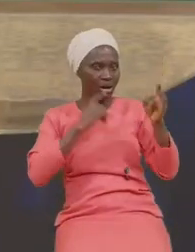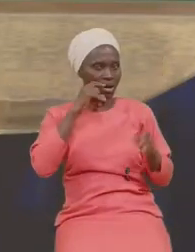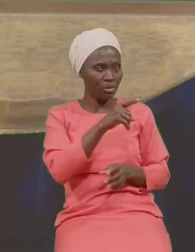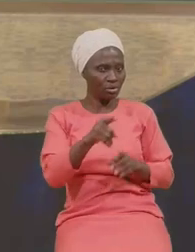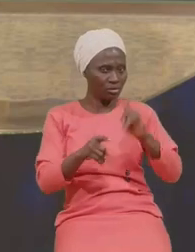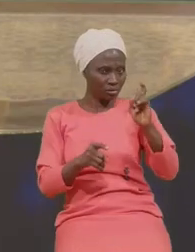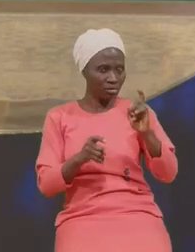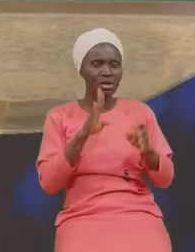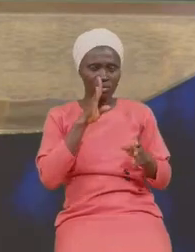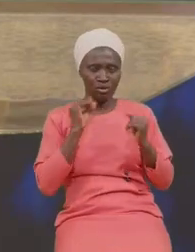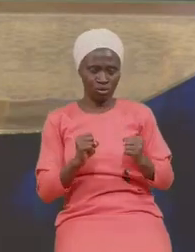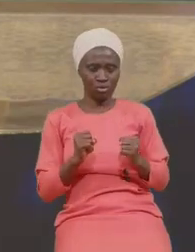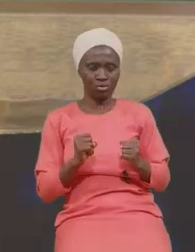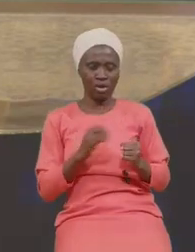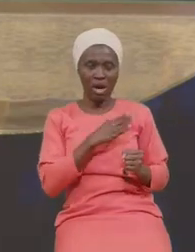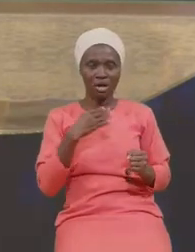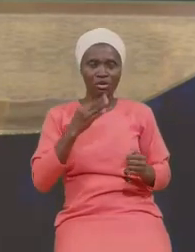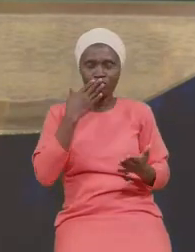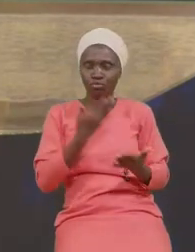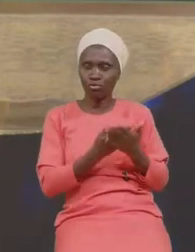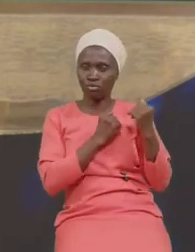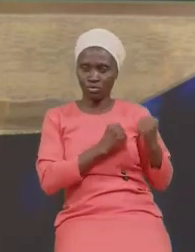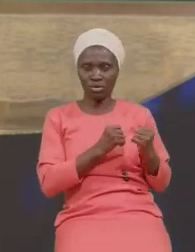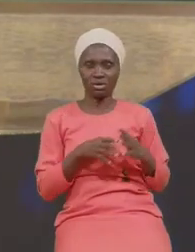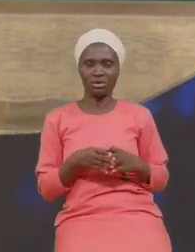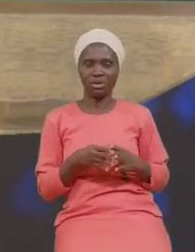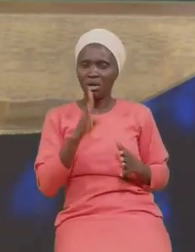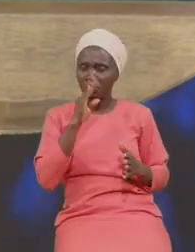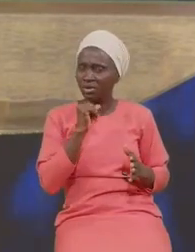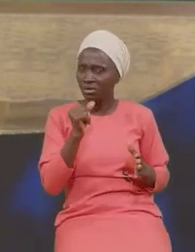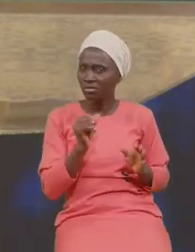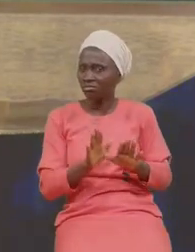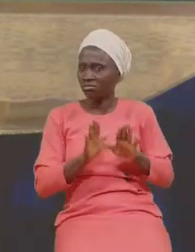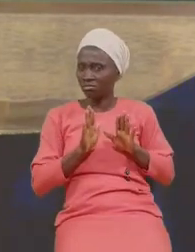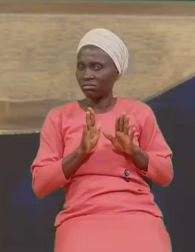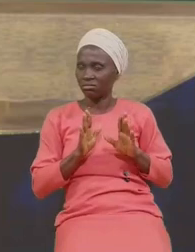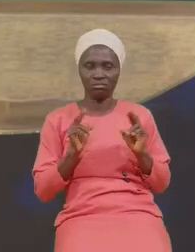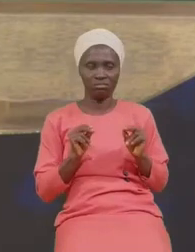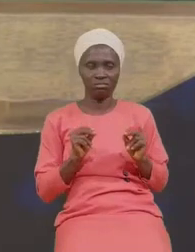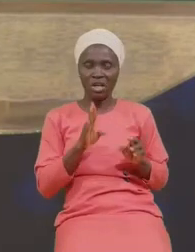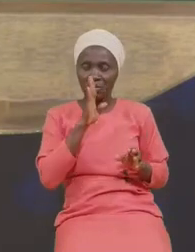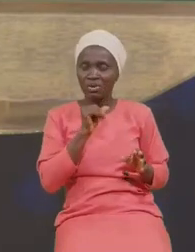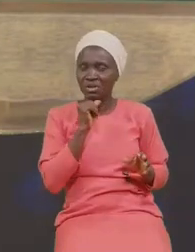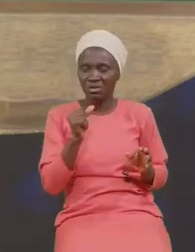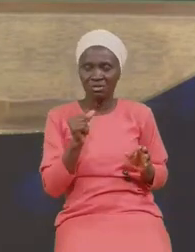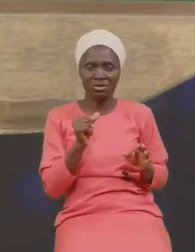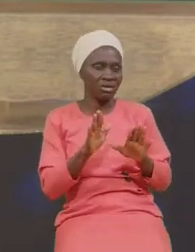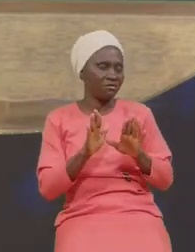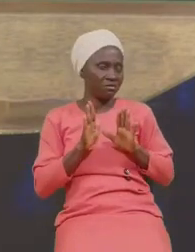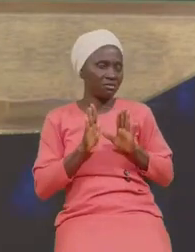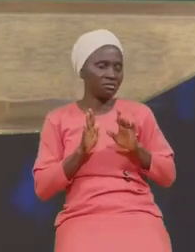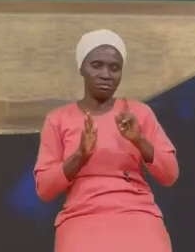fortifie toi et prends courage ne devrait point ne devrait point